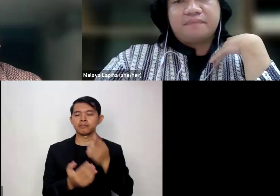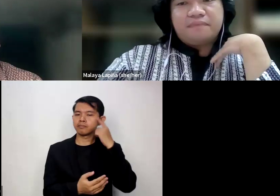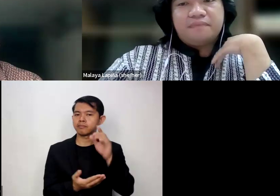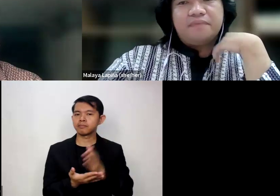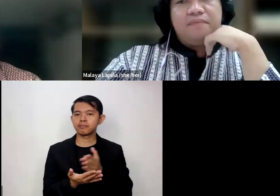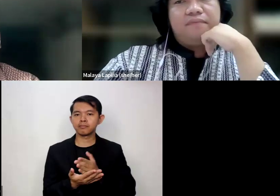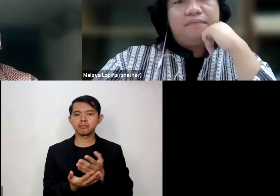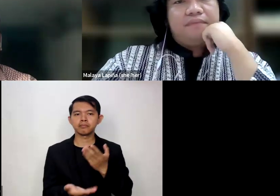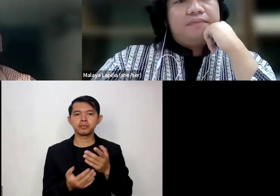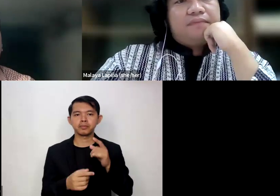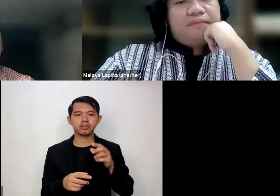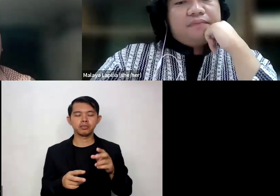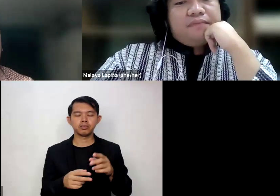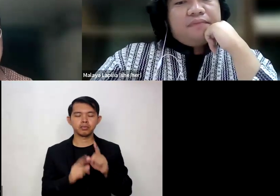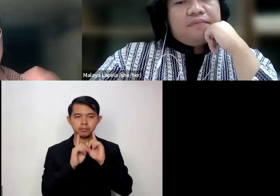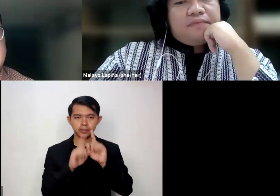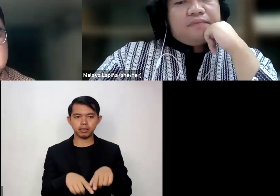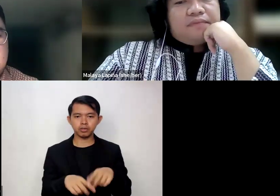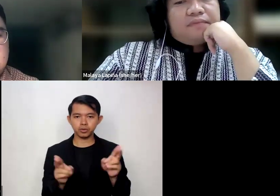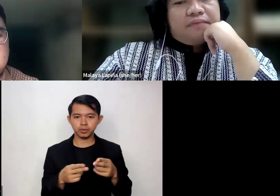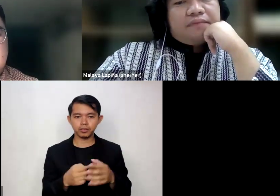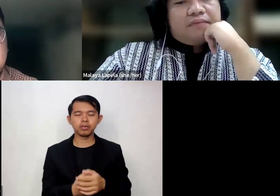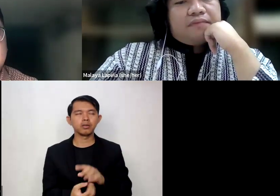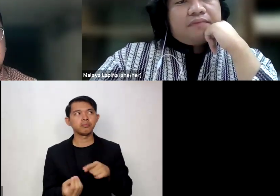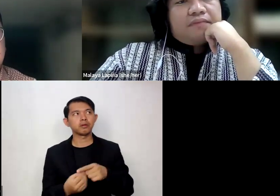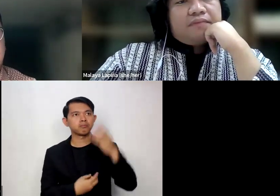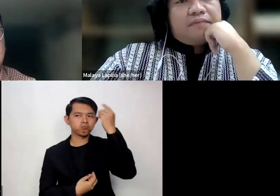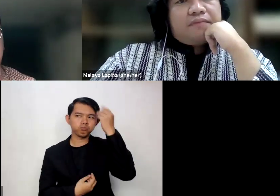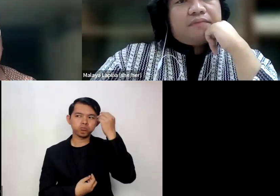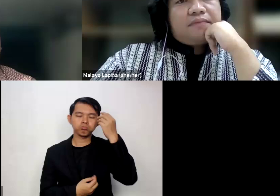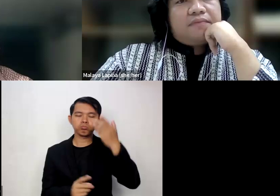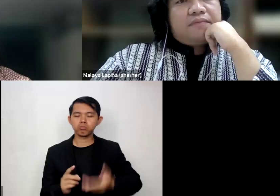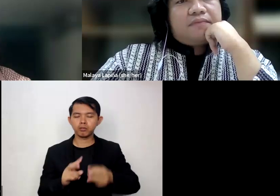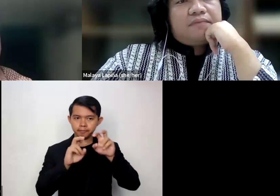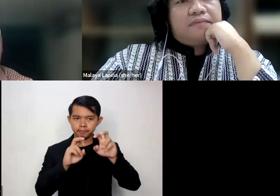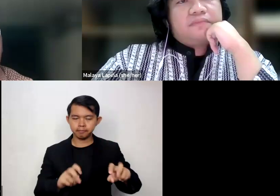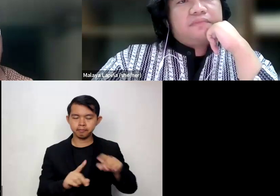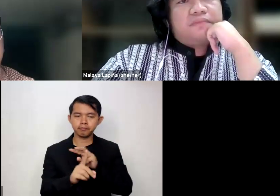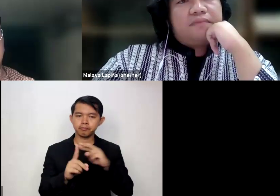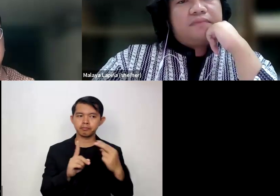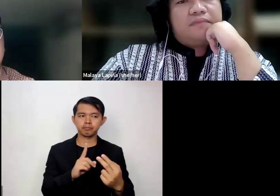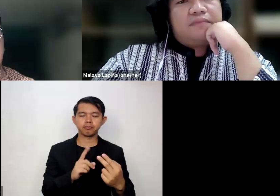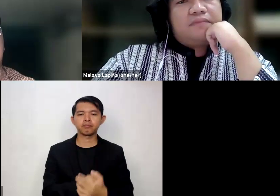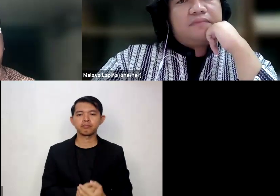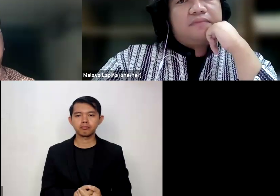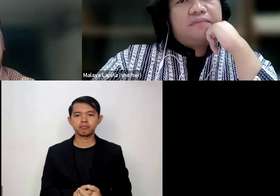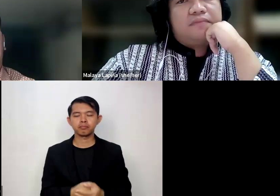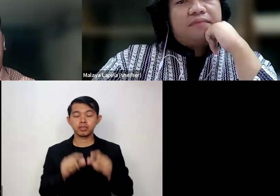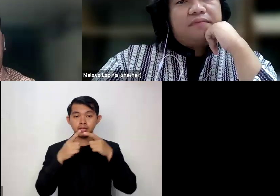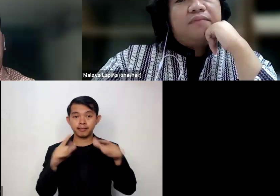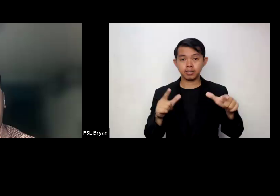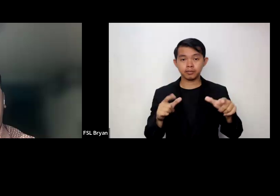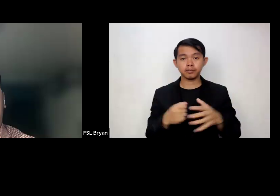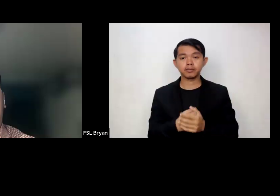just to quickly respond to that as well. Siguro from a critical discourse analysis perspective as well, language is a very